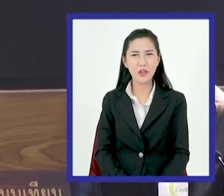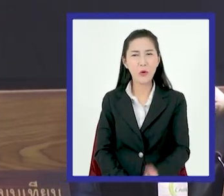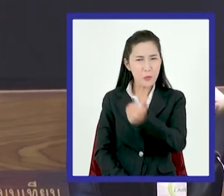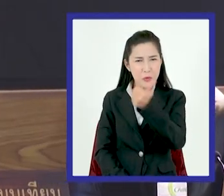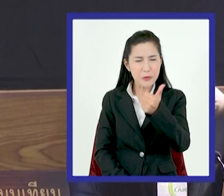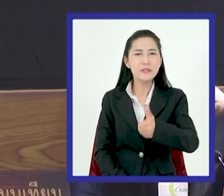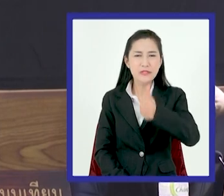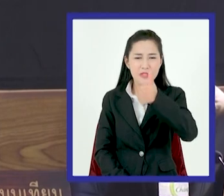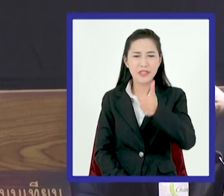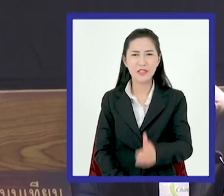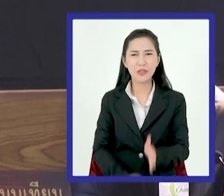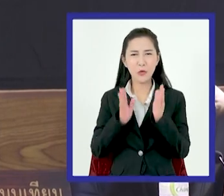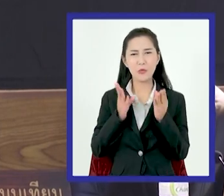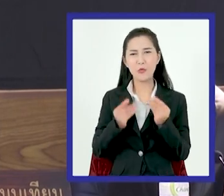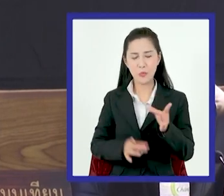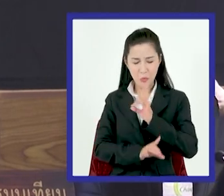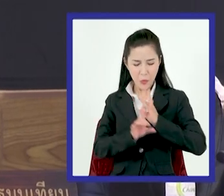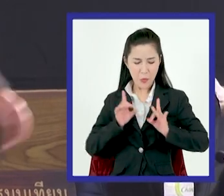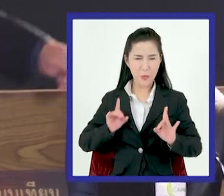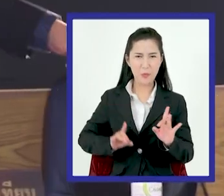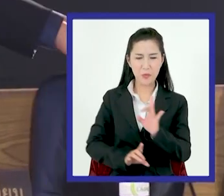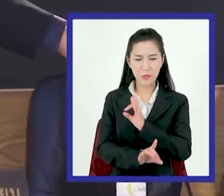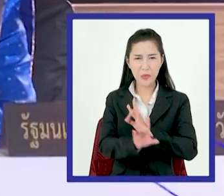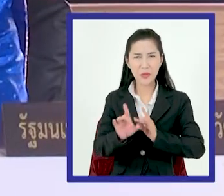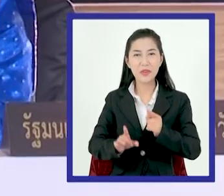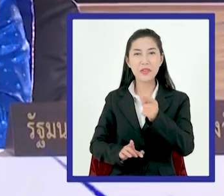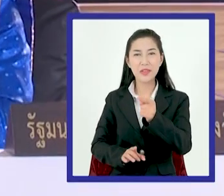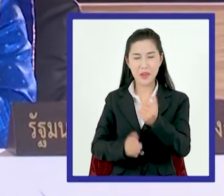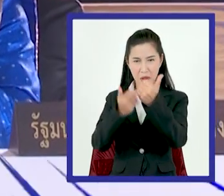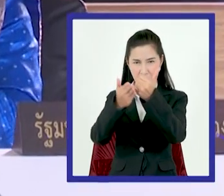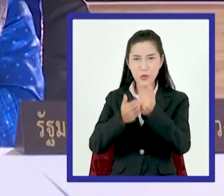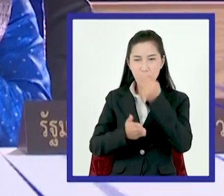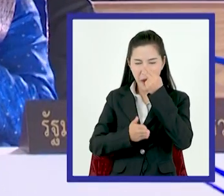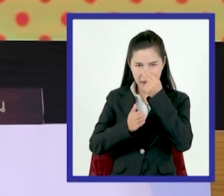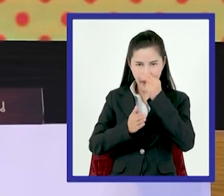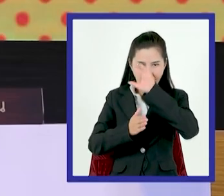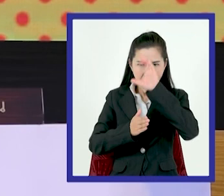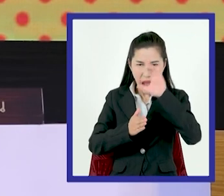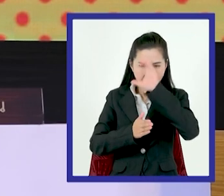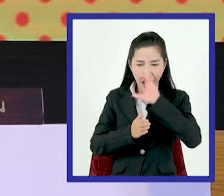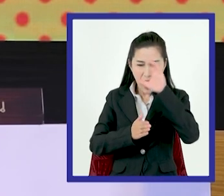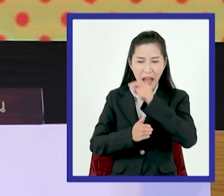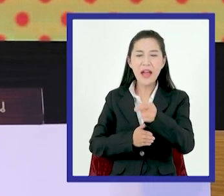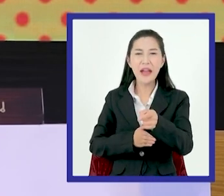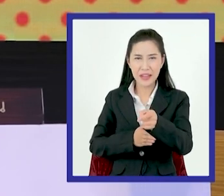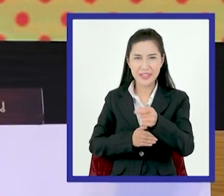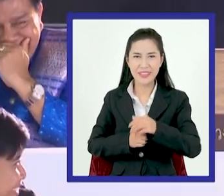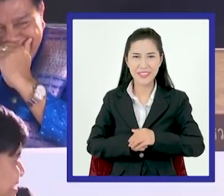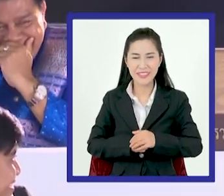แล้วโคโยตี้ไม่ต้องห่วงเดี๋ยวให้อิตาลีไปช่วยหาให้เพราะเป็นเอเย่นให